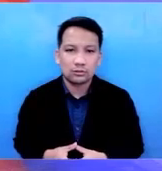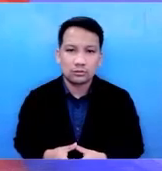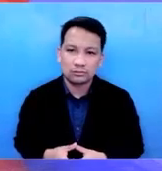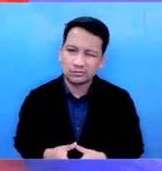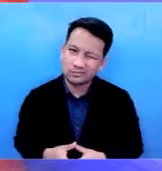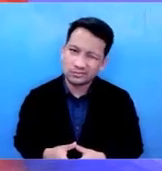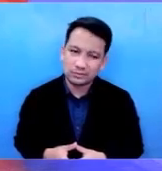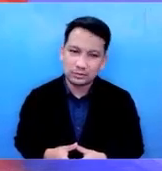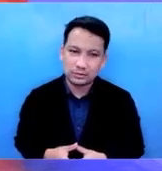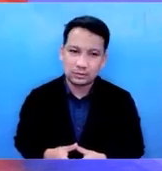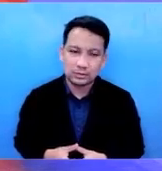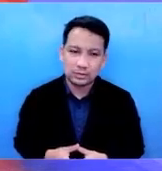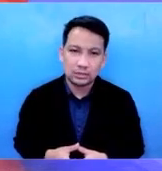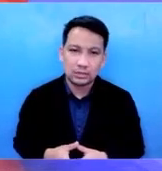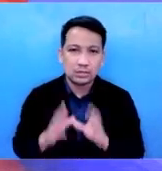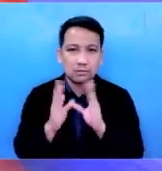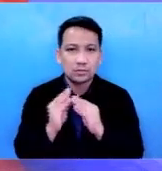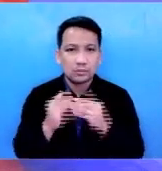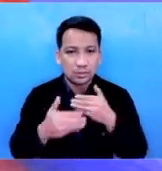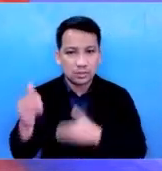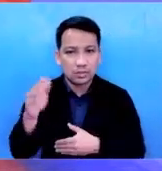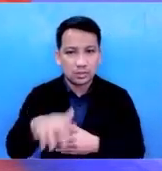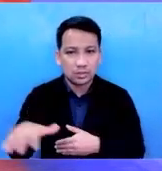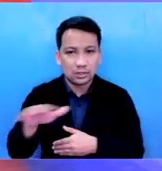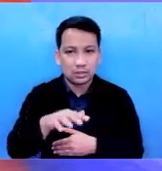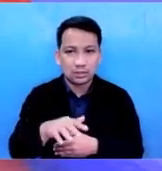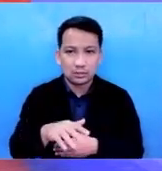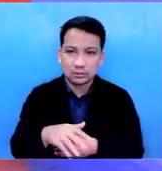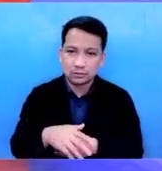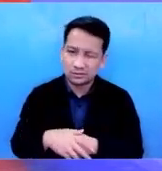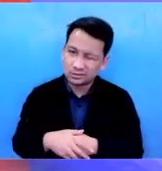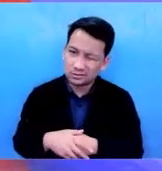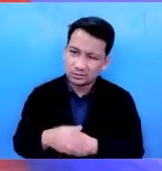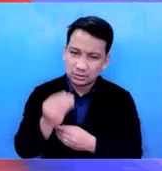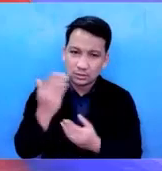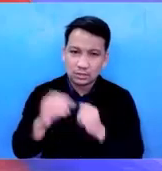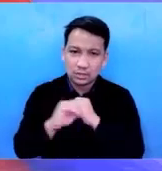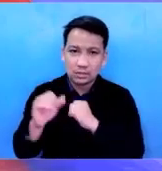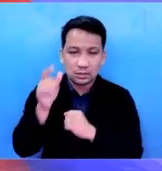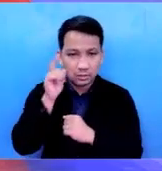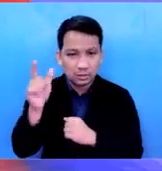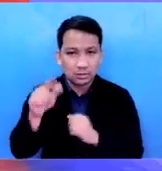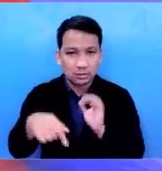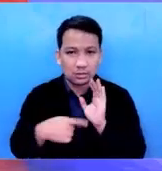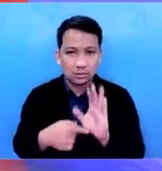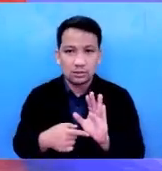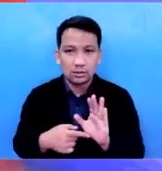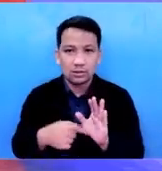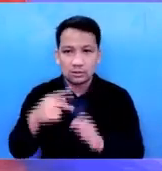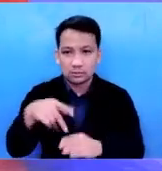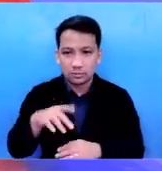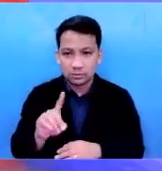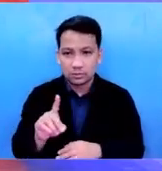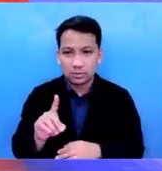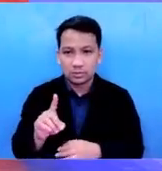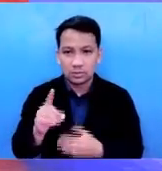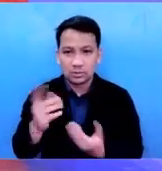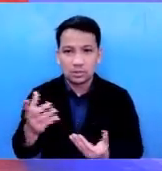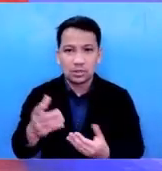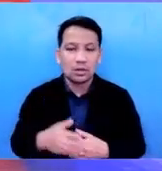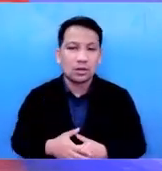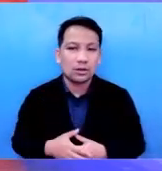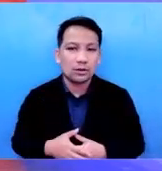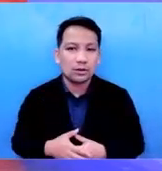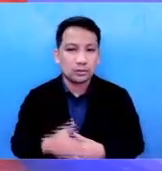Mauuna nang mag-meeting de avance sa Luzon ang Lacson-Soto Tandem. Gaganapin yan ngayong gabi sa